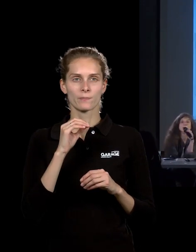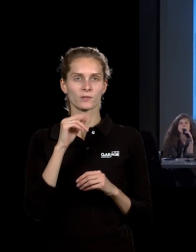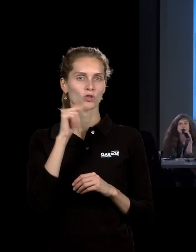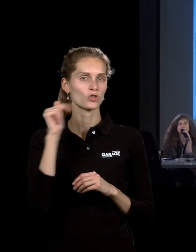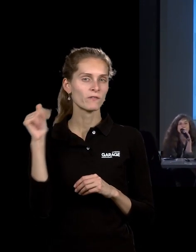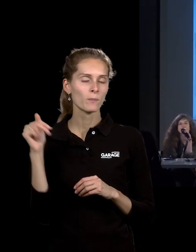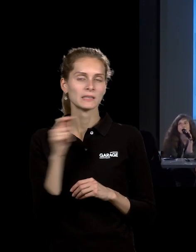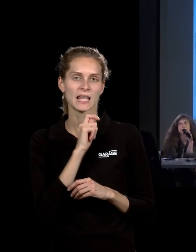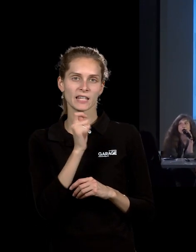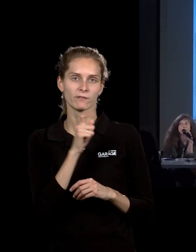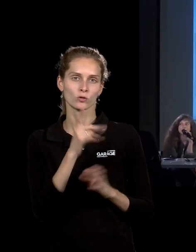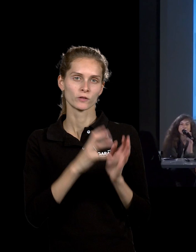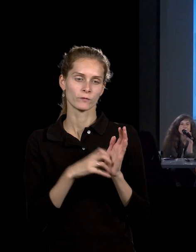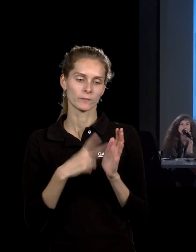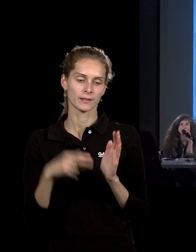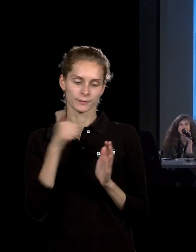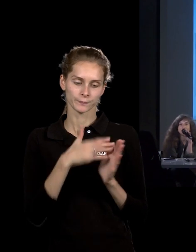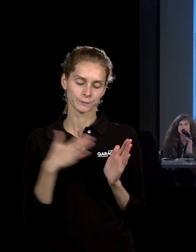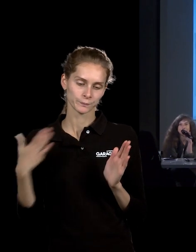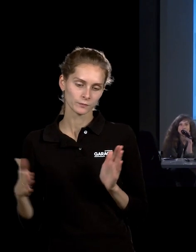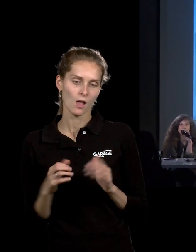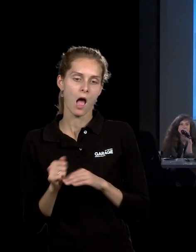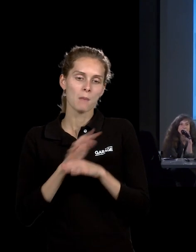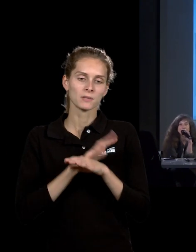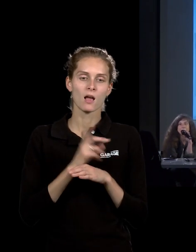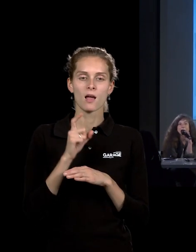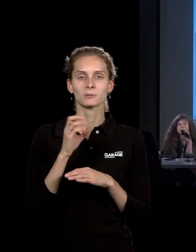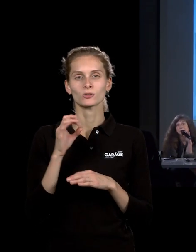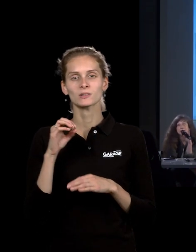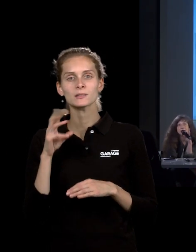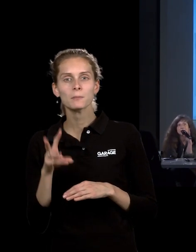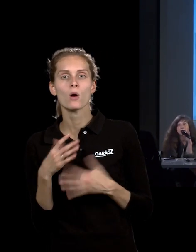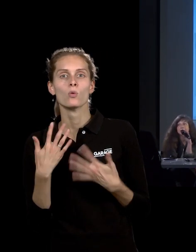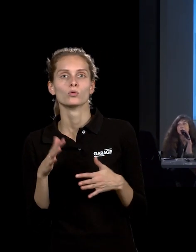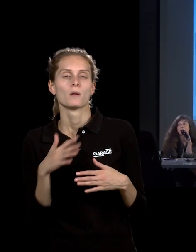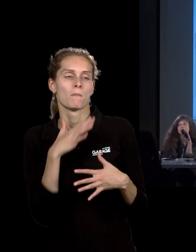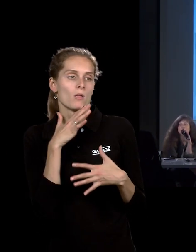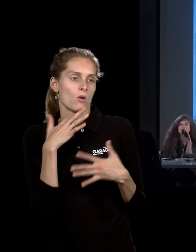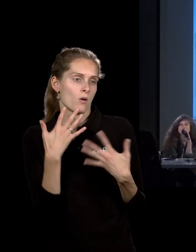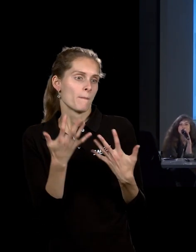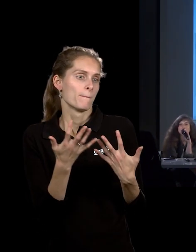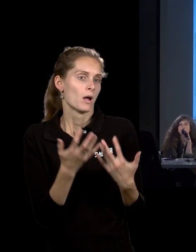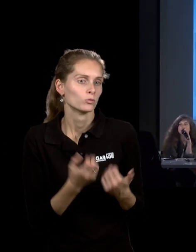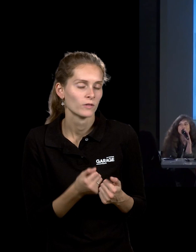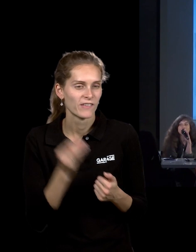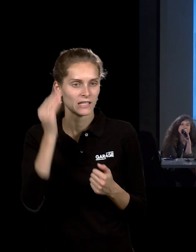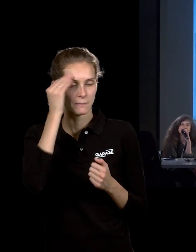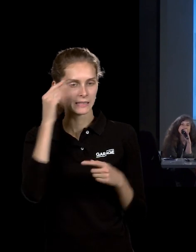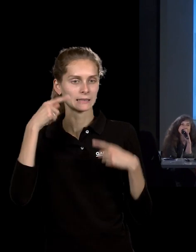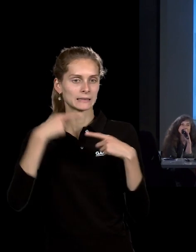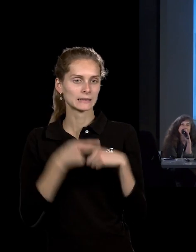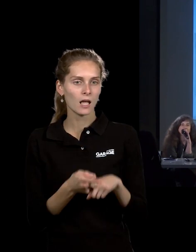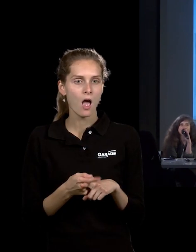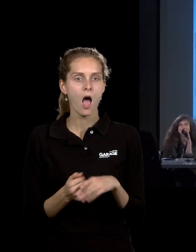интервью 70-х годов он говорит, что, конечно, абстрактный экспрессионизм ему очень много дал в смысле техники, но для того, чтобы стать